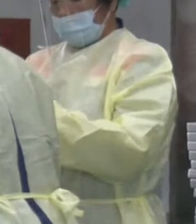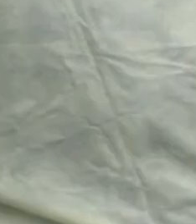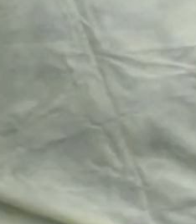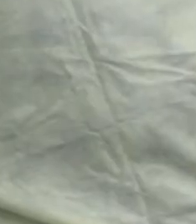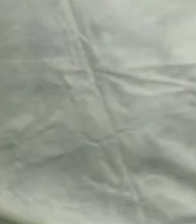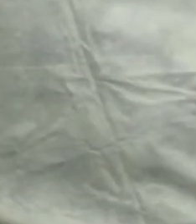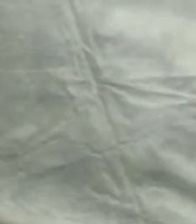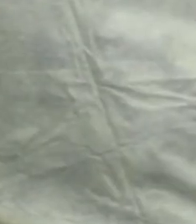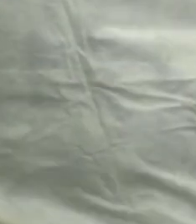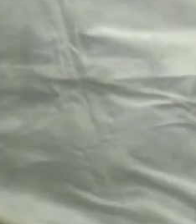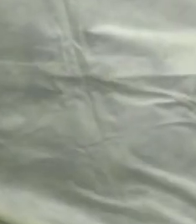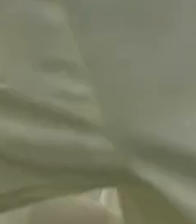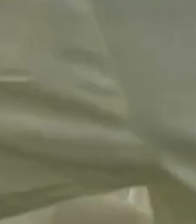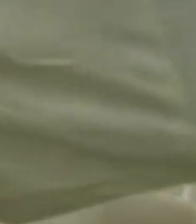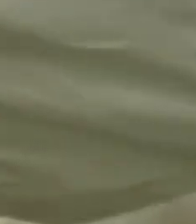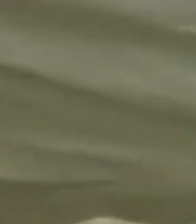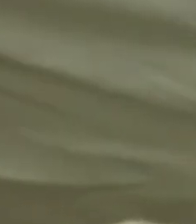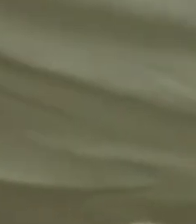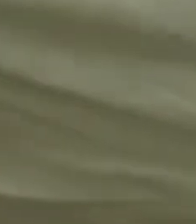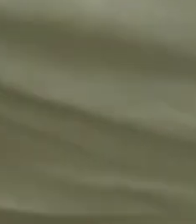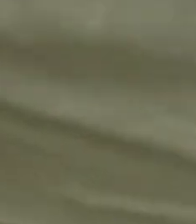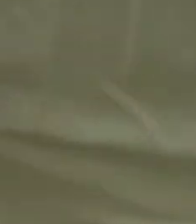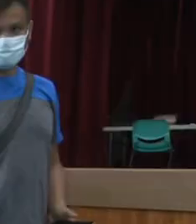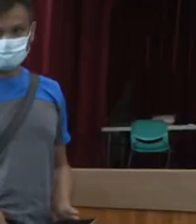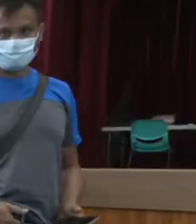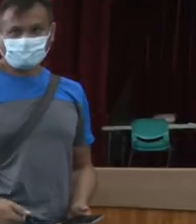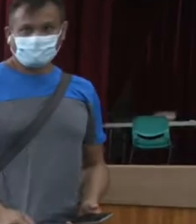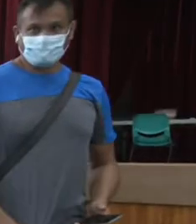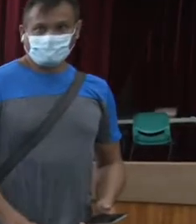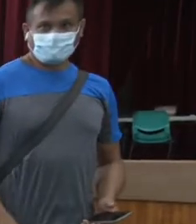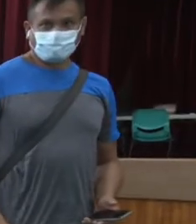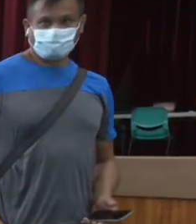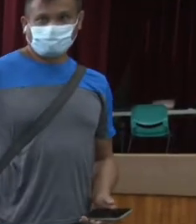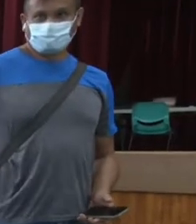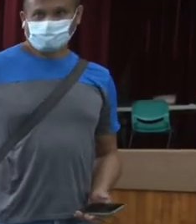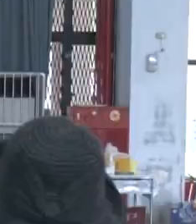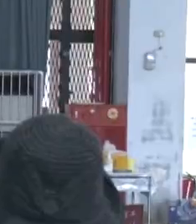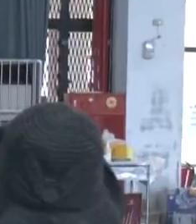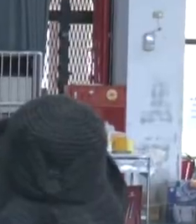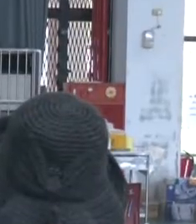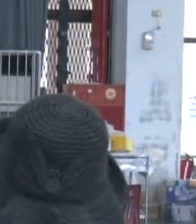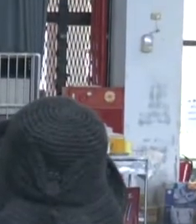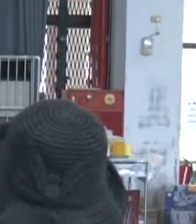过敏等不适情况，必须立即就医。记者中央华联社报道。